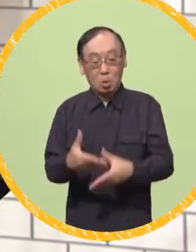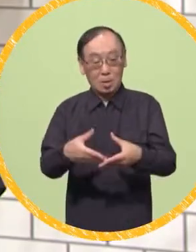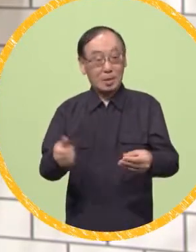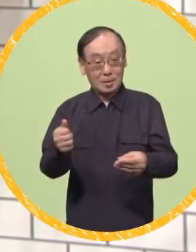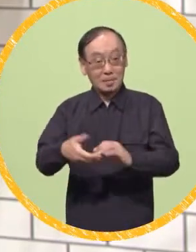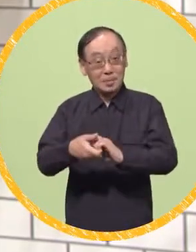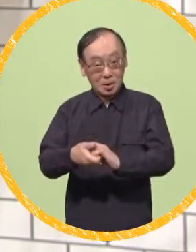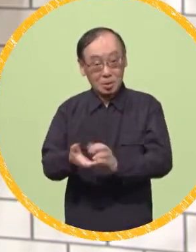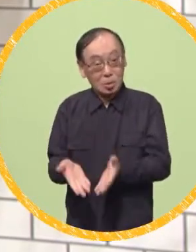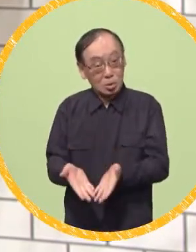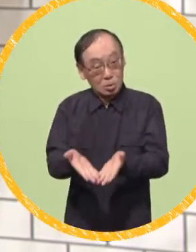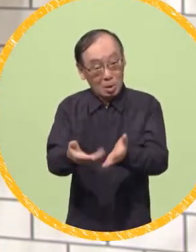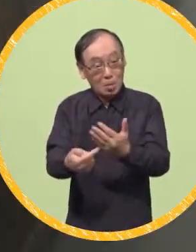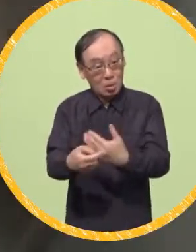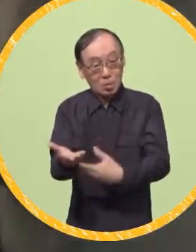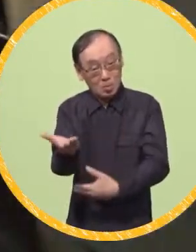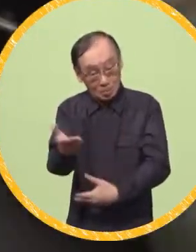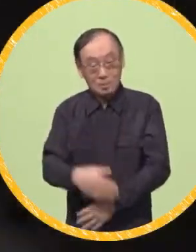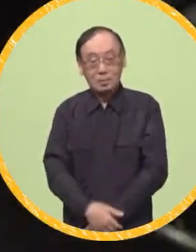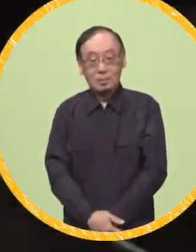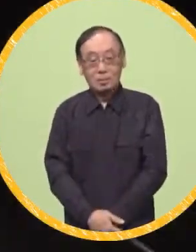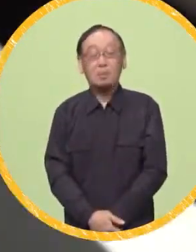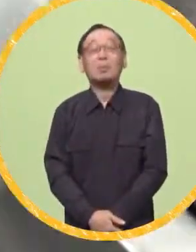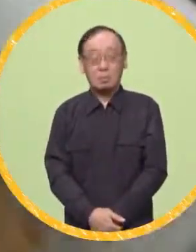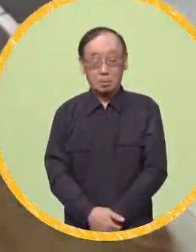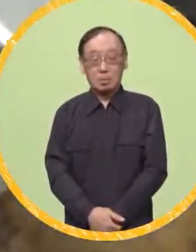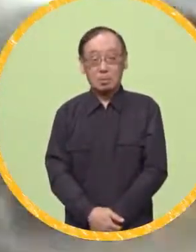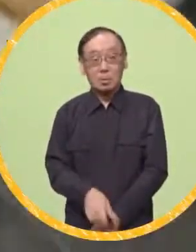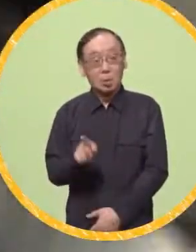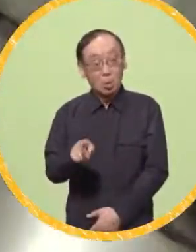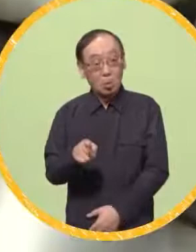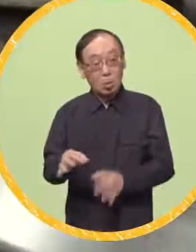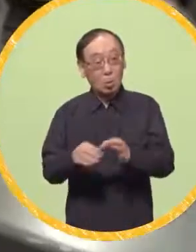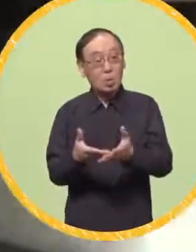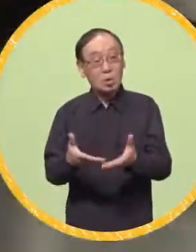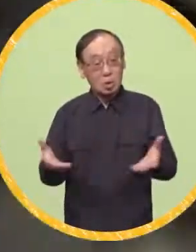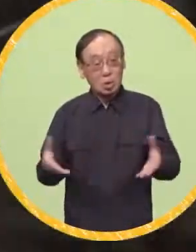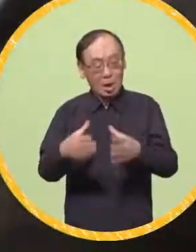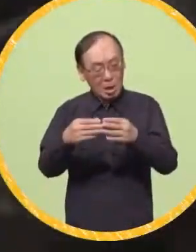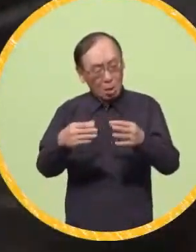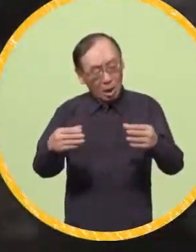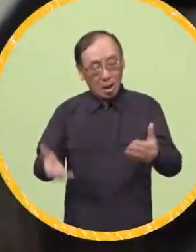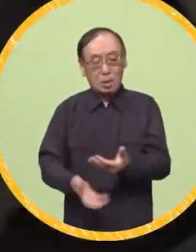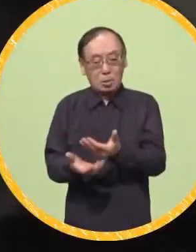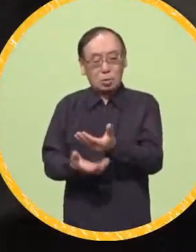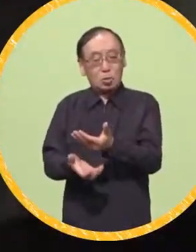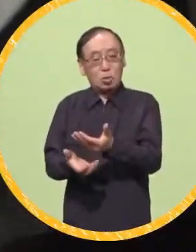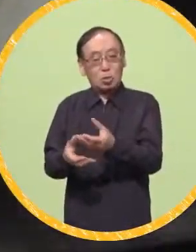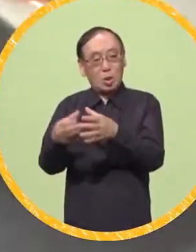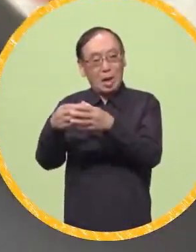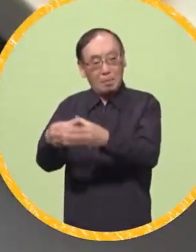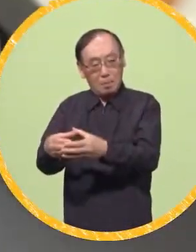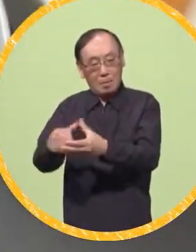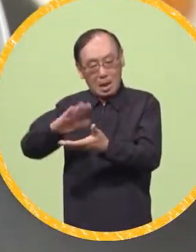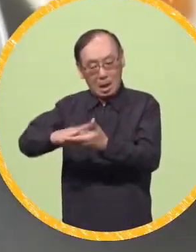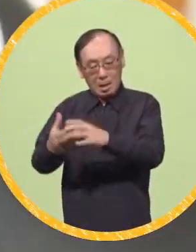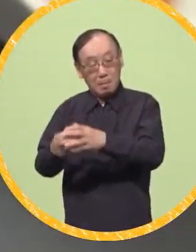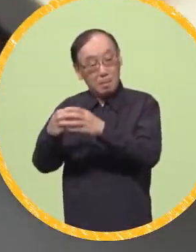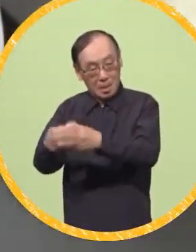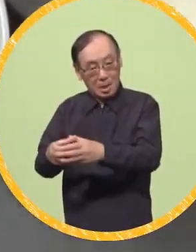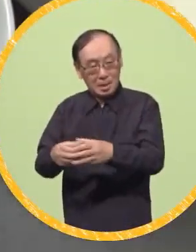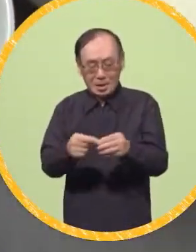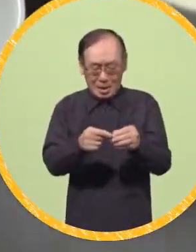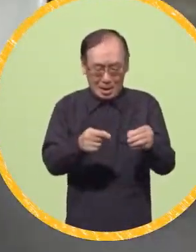是非こちらのおすすめポイントをお願いしますと店の特製露光も高はふっくらジューシーに焼き上げたハンバーグそして長時間